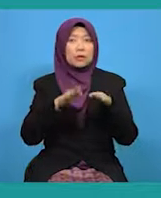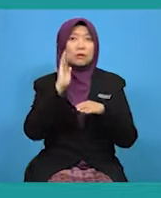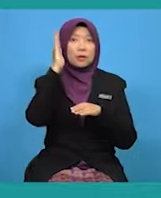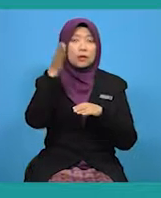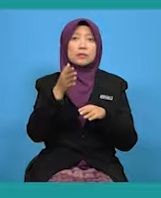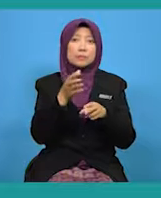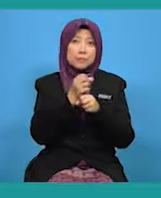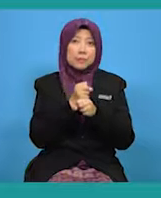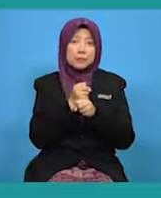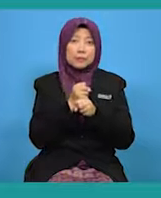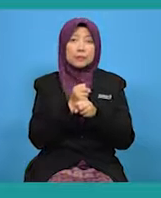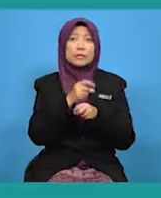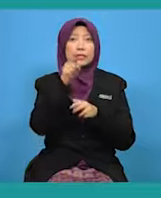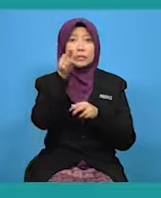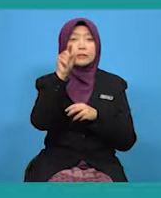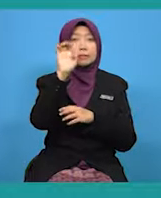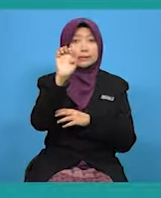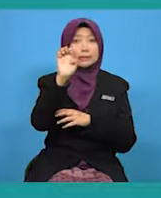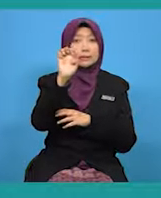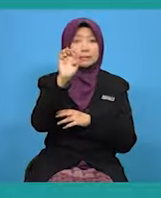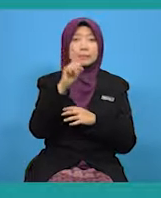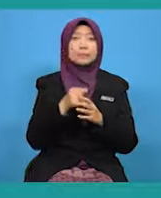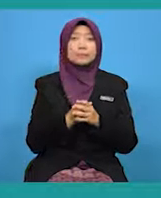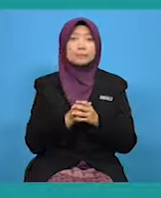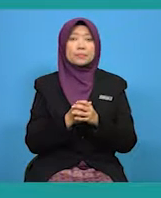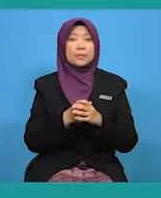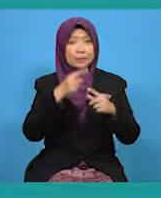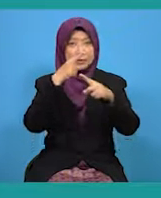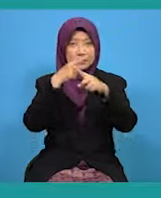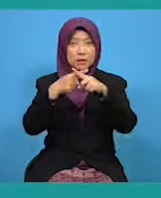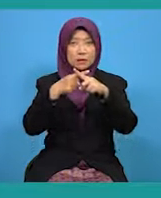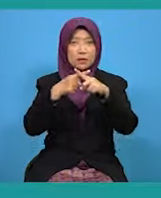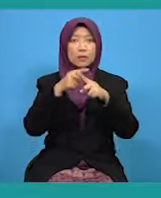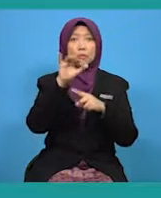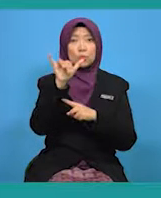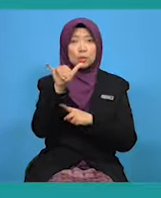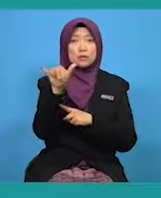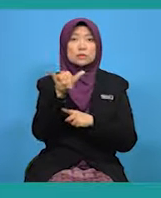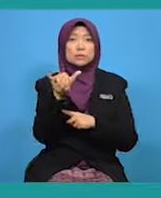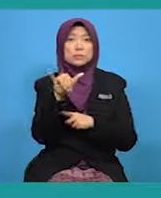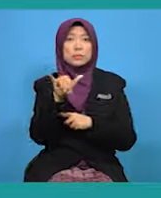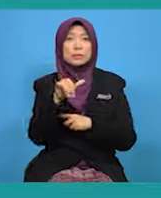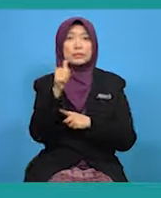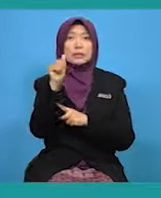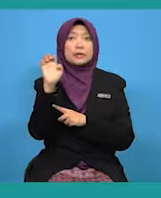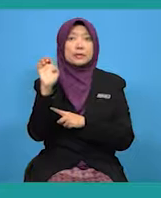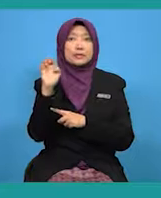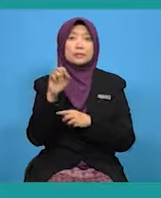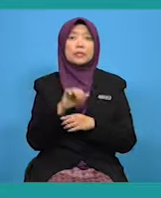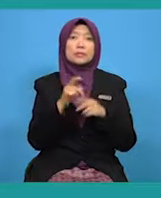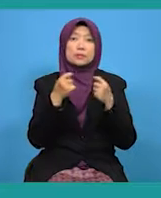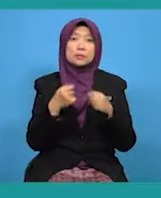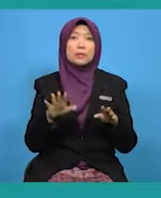tercapai pada titik yaitu di titik persilangan way sampai dengan Ii yang telah